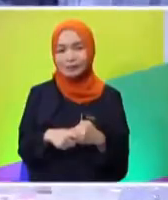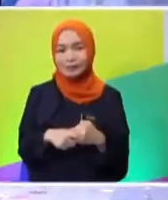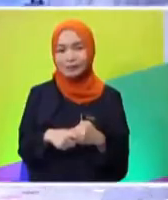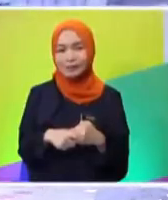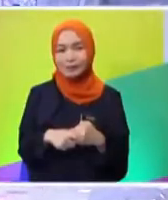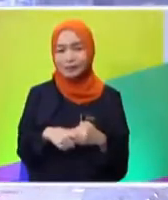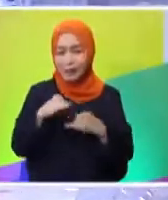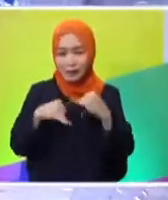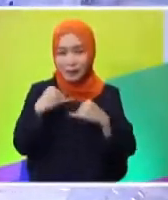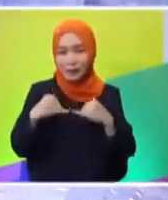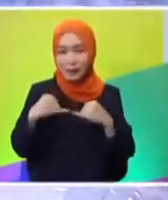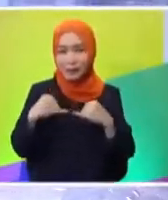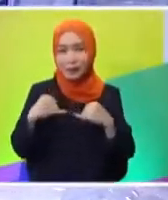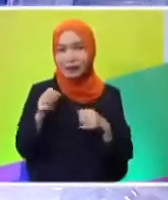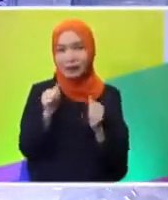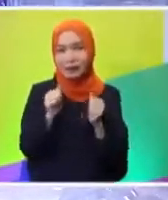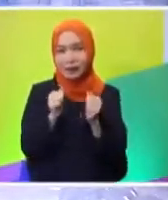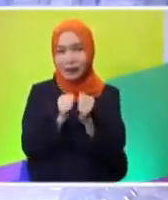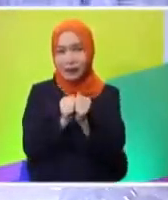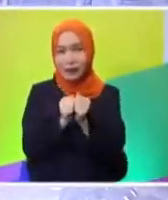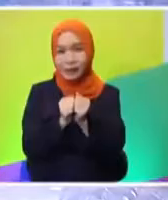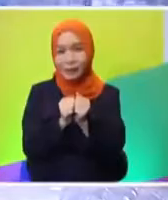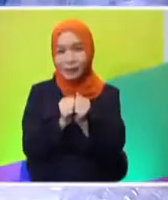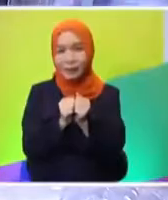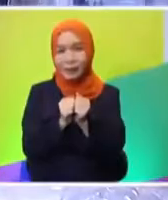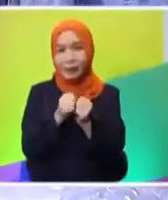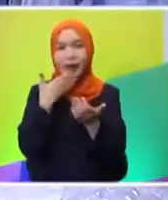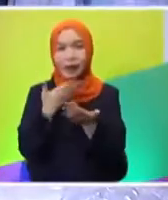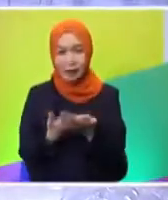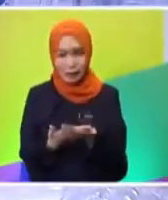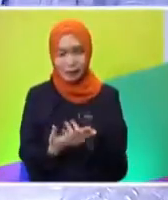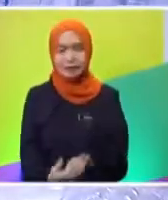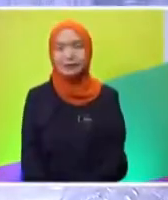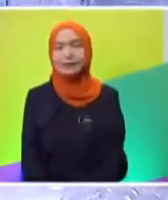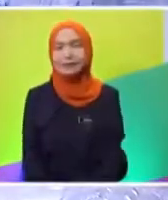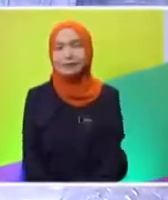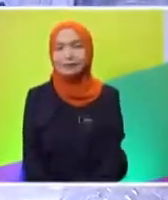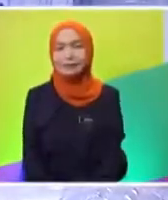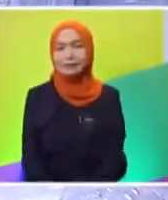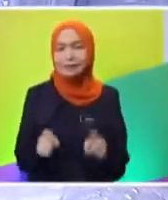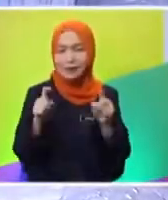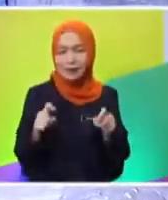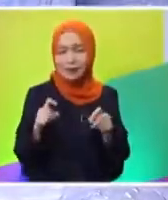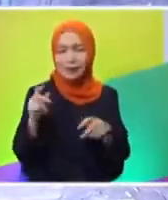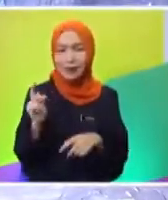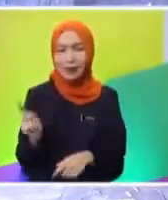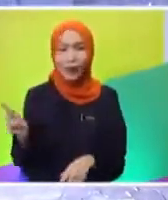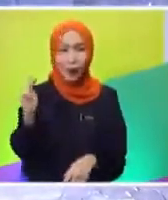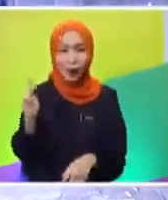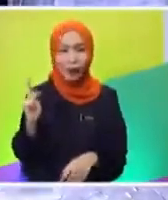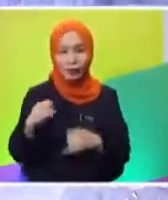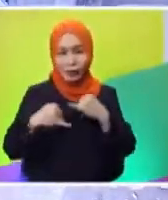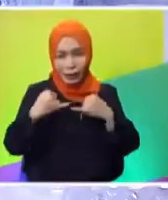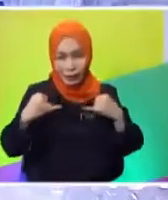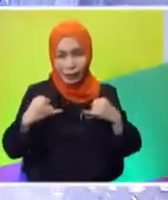ketikan disini saya jangan Nippon murid pendidikan khas ada